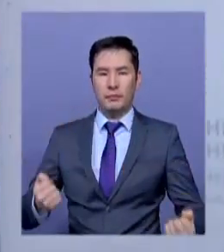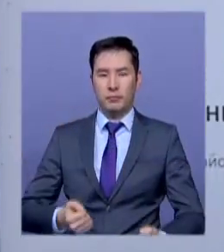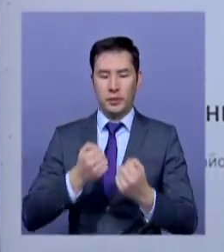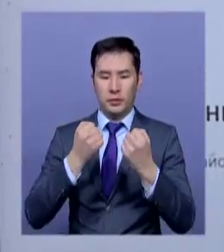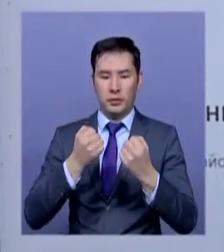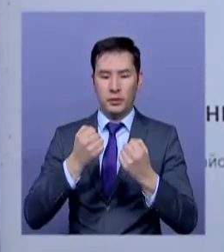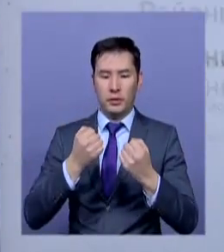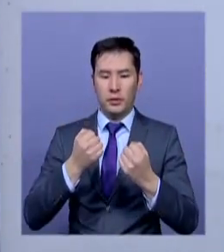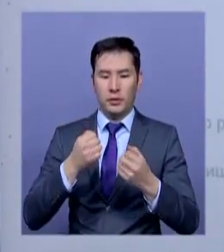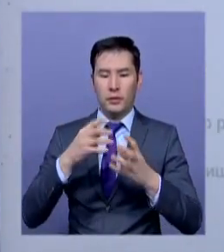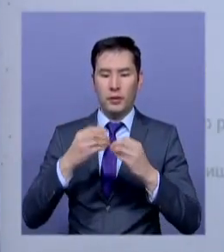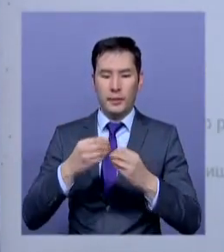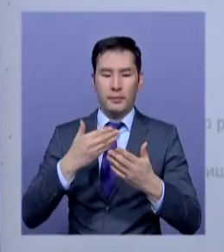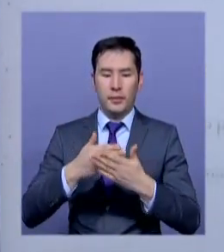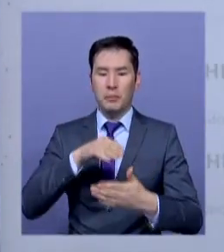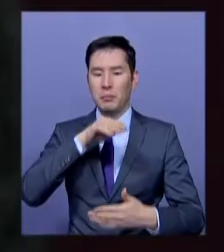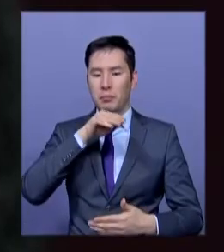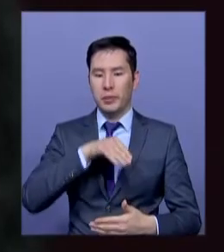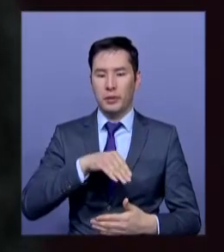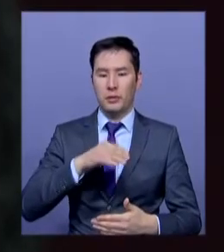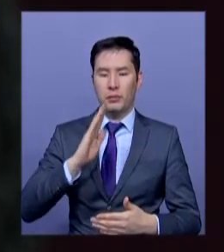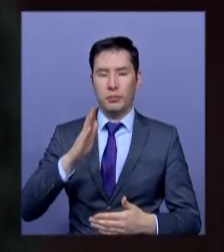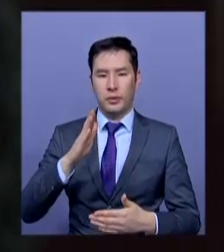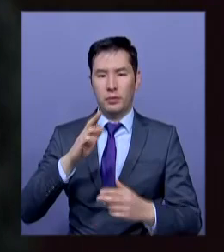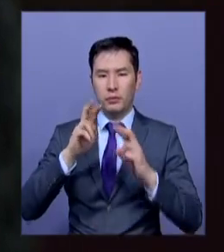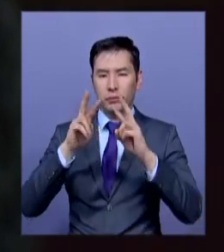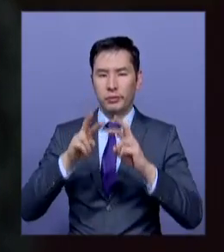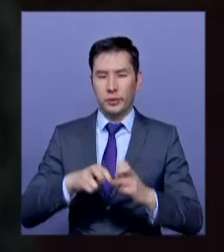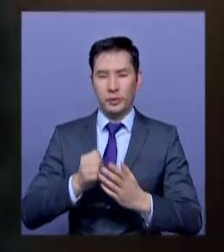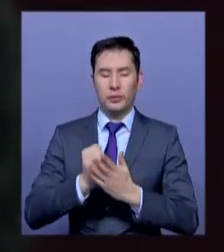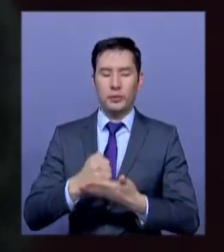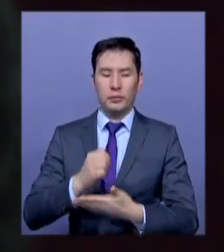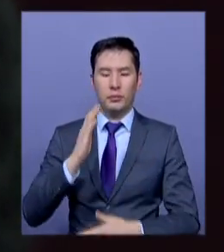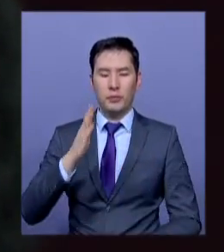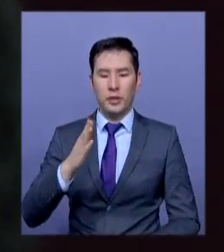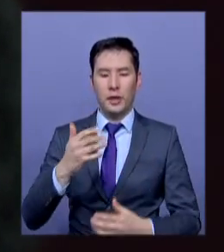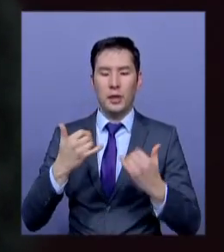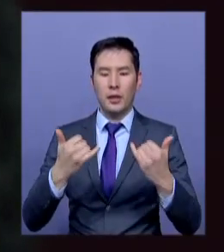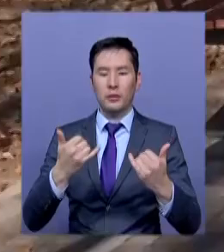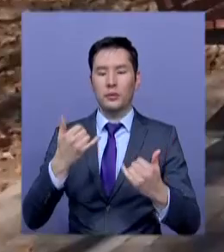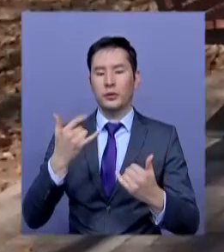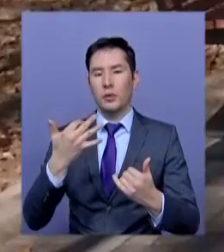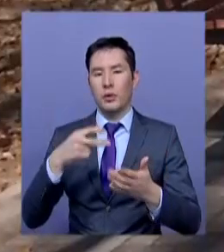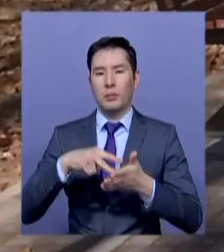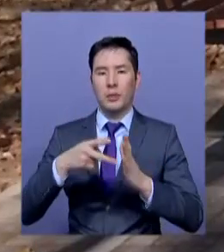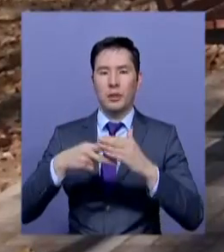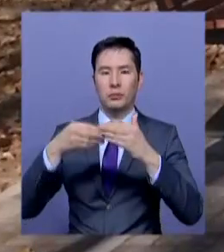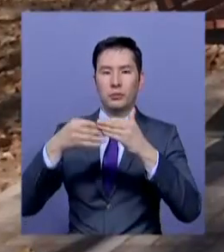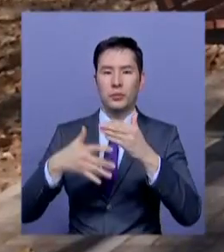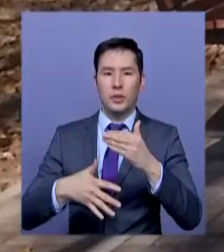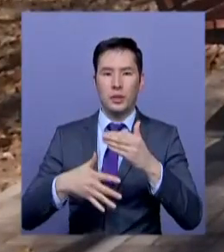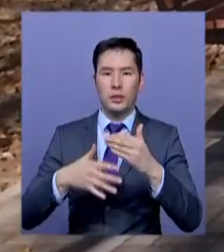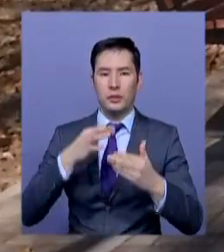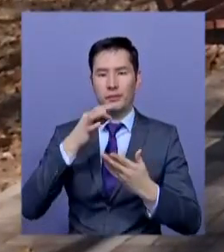келген ұсыныстарды алдымен сарапшылар қарайды. Олар іріктеген соң ғана дауыс беруге жіберіледі. Әзірге қанша жобаның дауыс беру кезеңіне өткенін